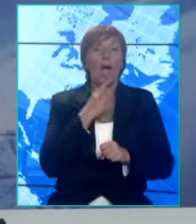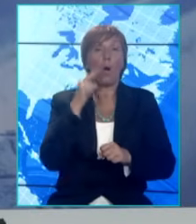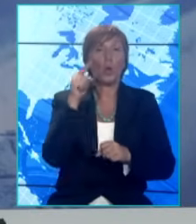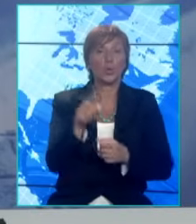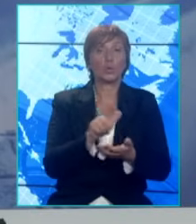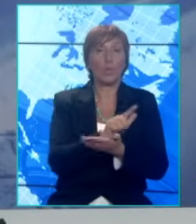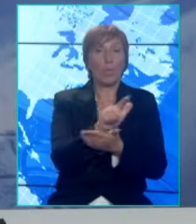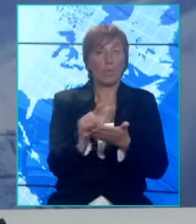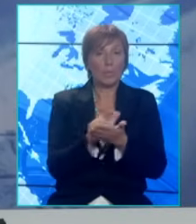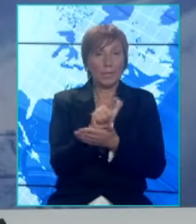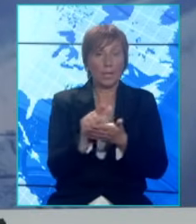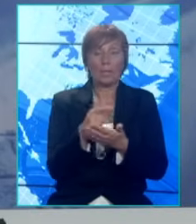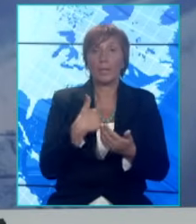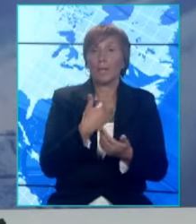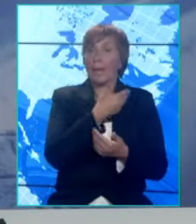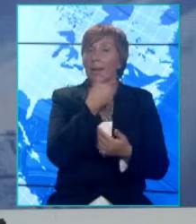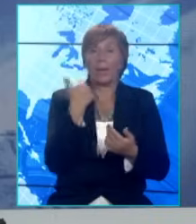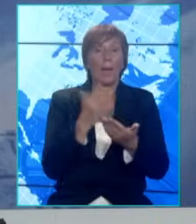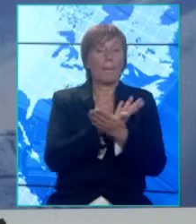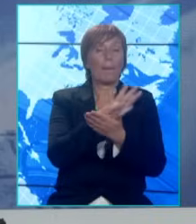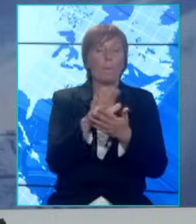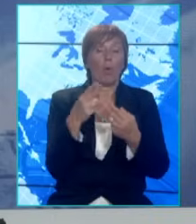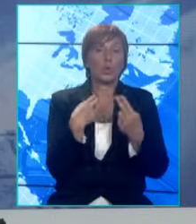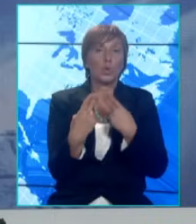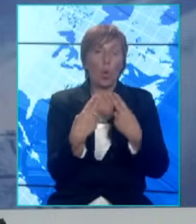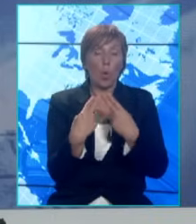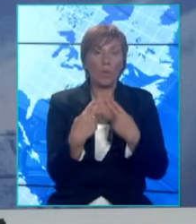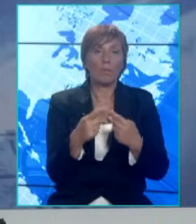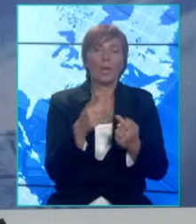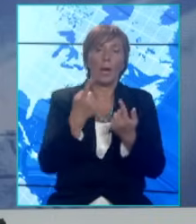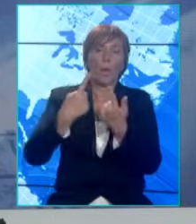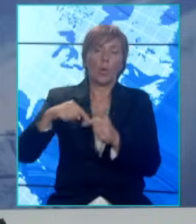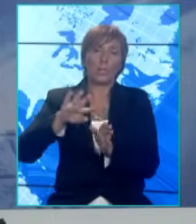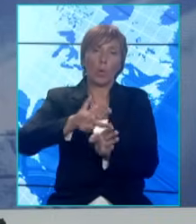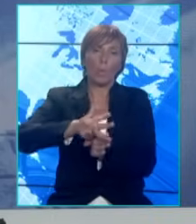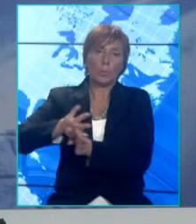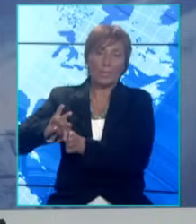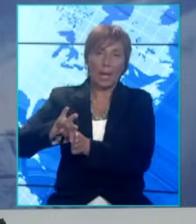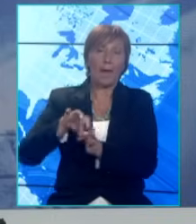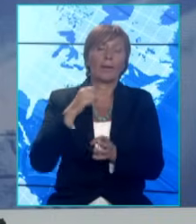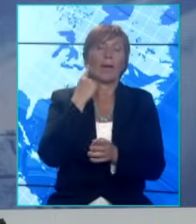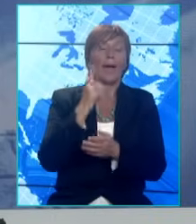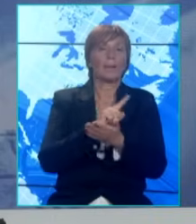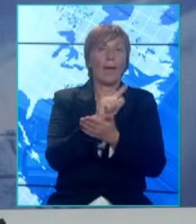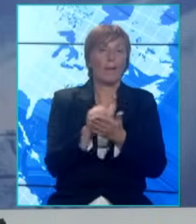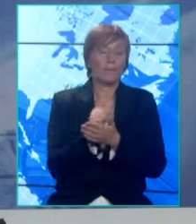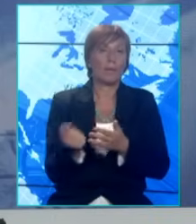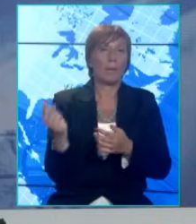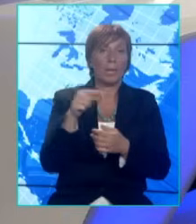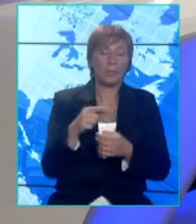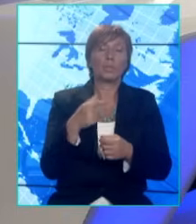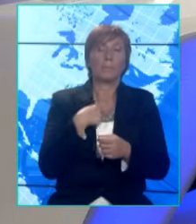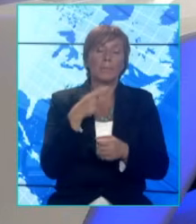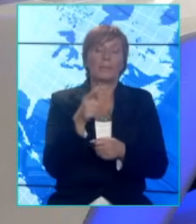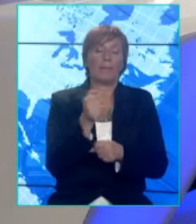ovom trenutku, eventualno gdje nemamo konsenzus ili dogovor, ostavimo po strani, pa onda kada vrijeme sazrije za to, bavimo